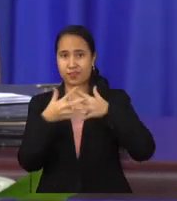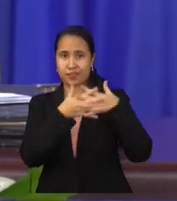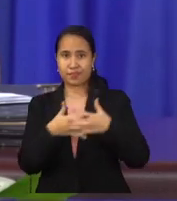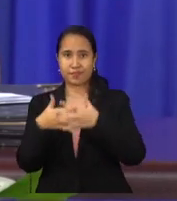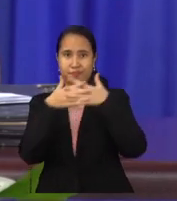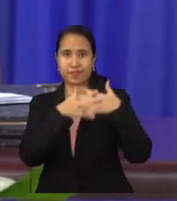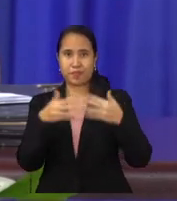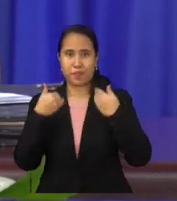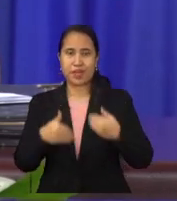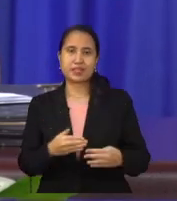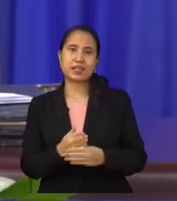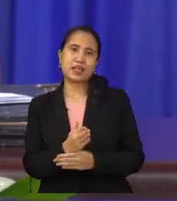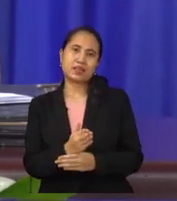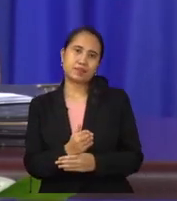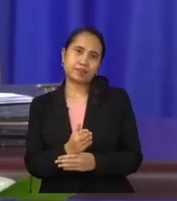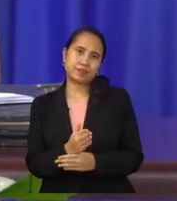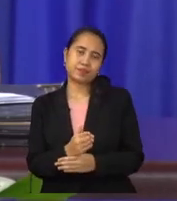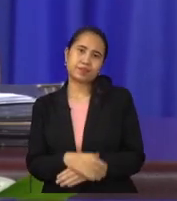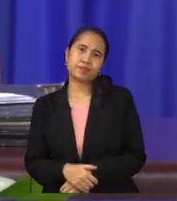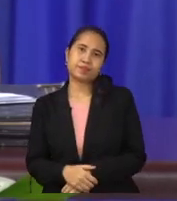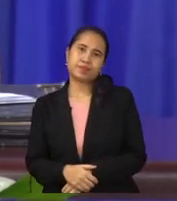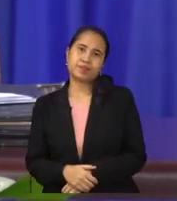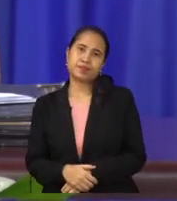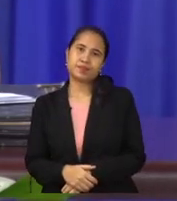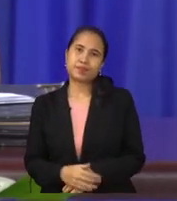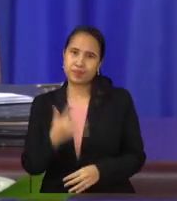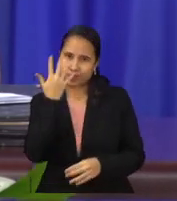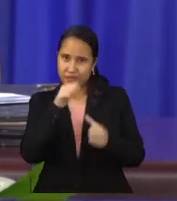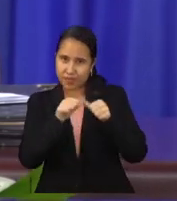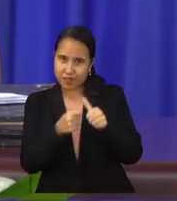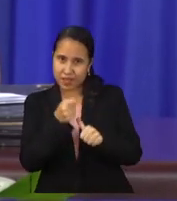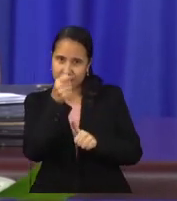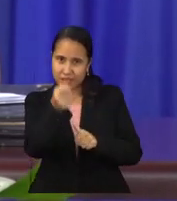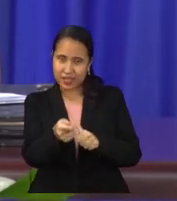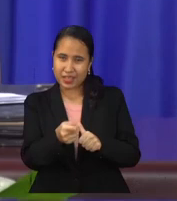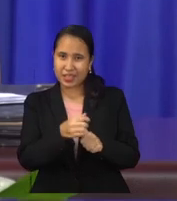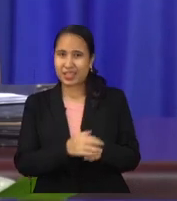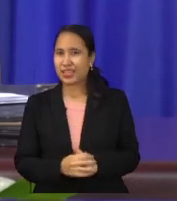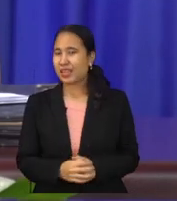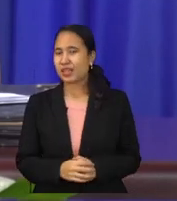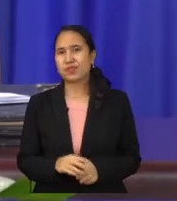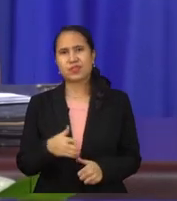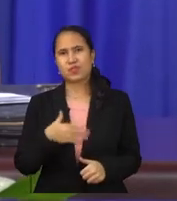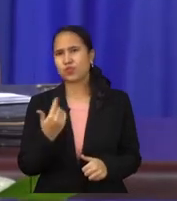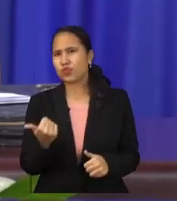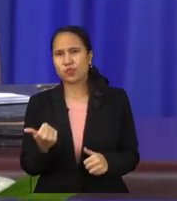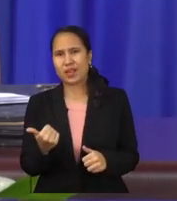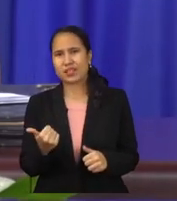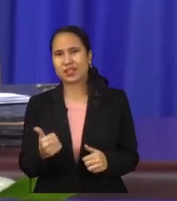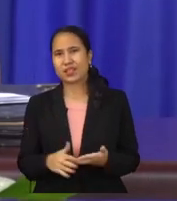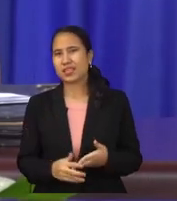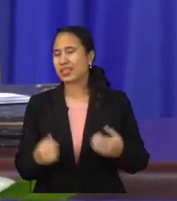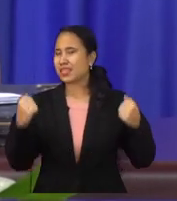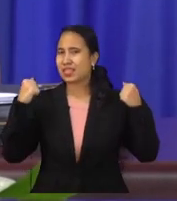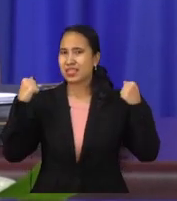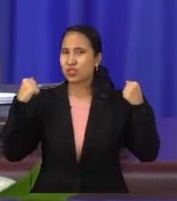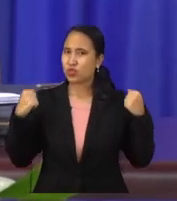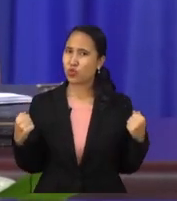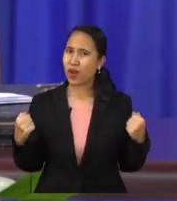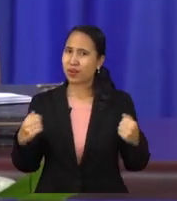Rechten van de Mens. Zelfamnestiewetten leiden tot machteloosheid bij slachtoffers en bestendige